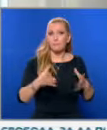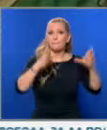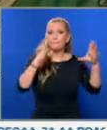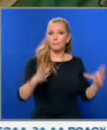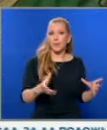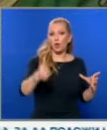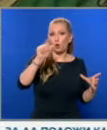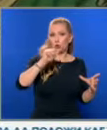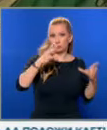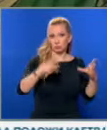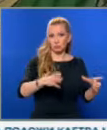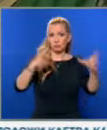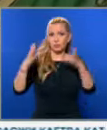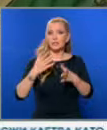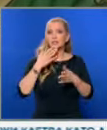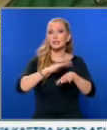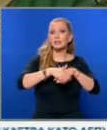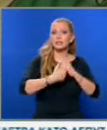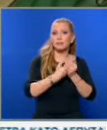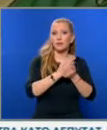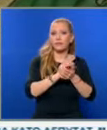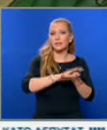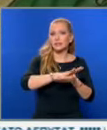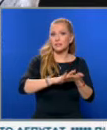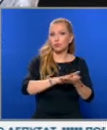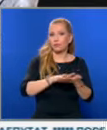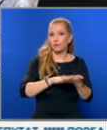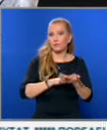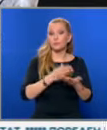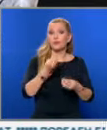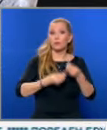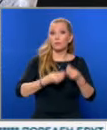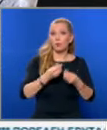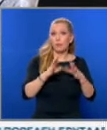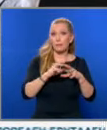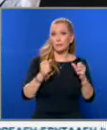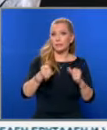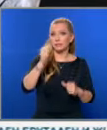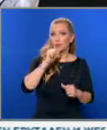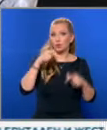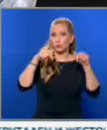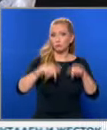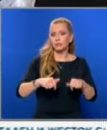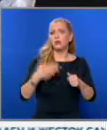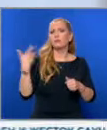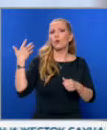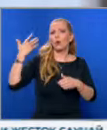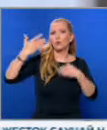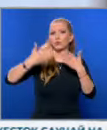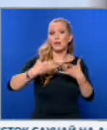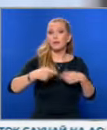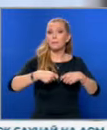бидони с вода за измиване на съдове. Проблемът с безводието в Ловешка област е от години, а причините